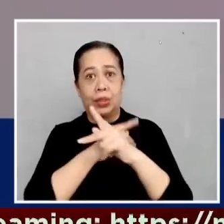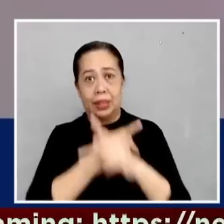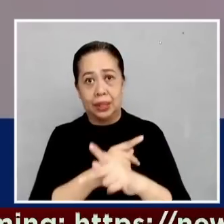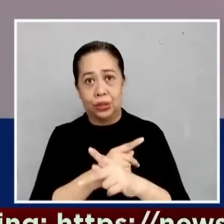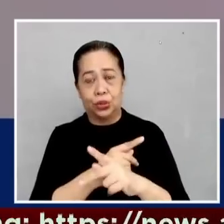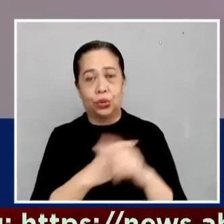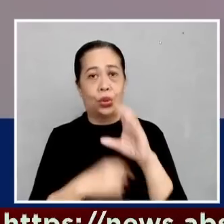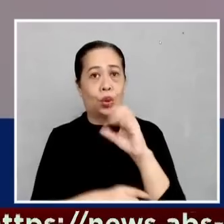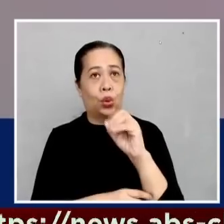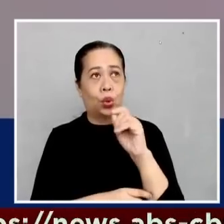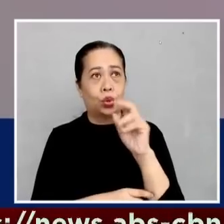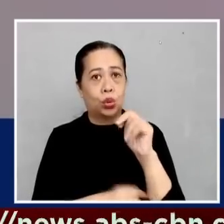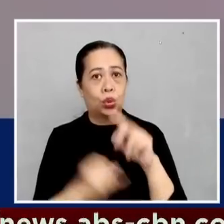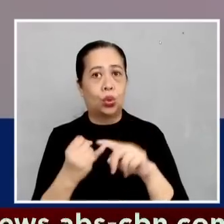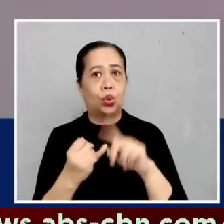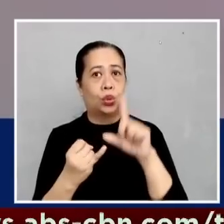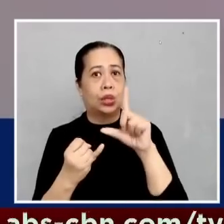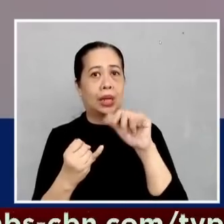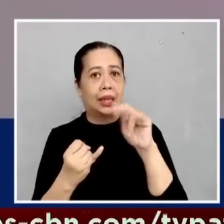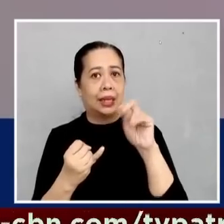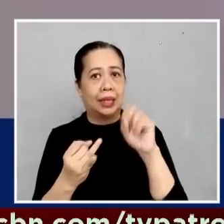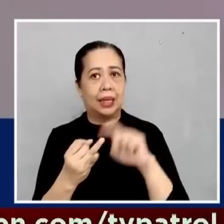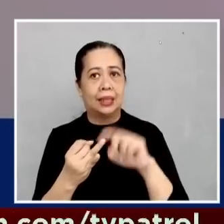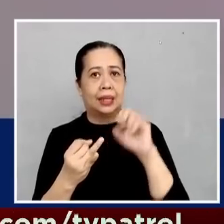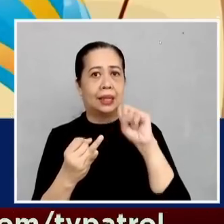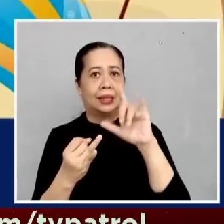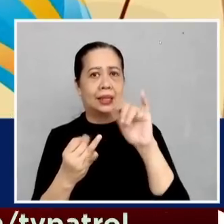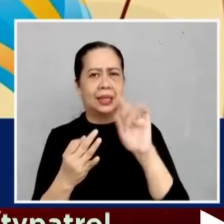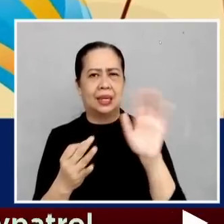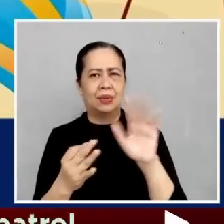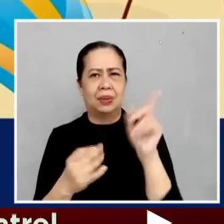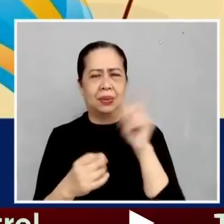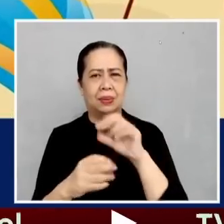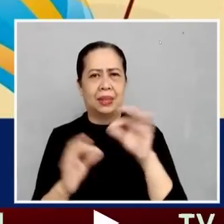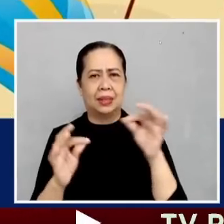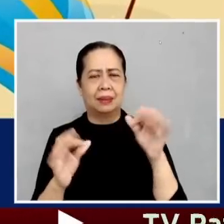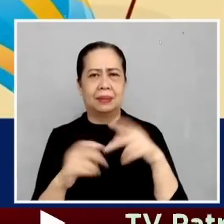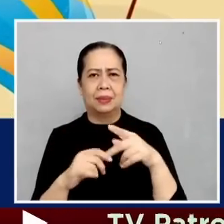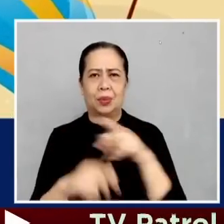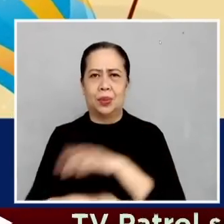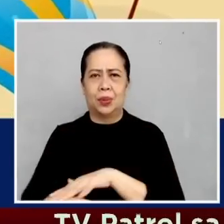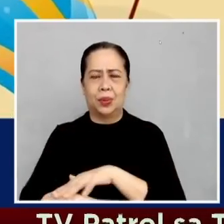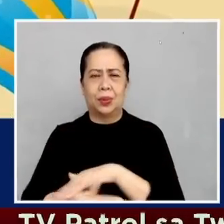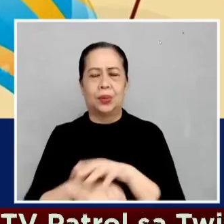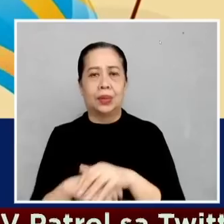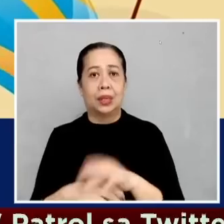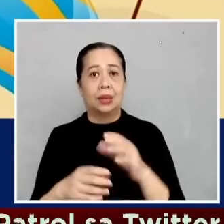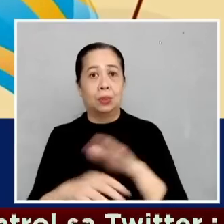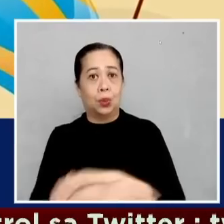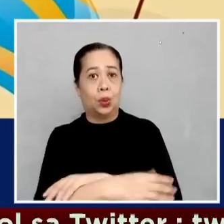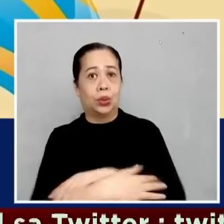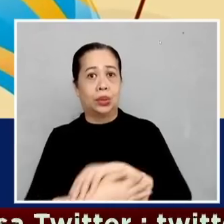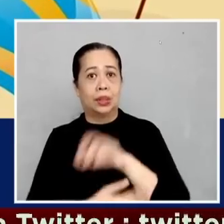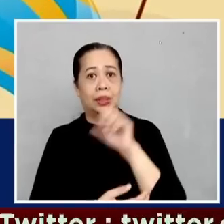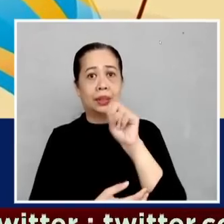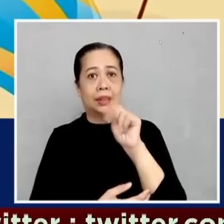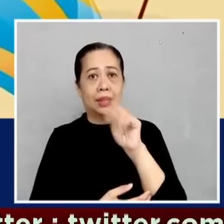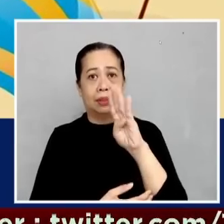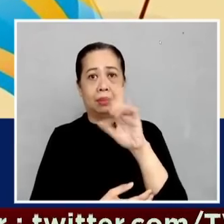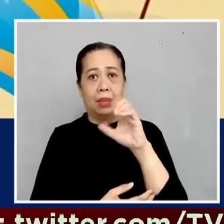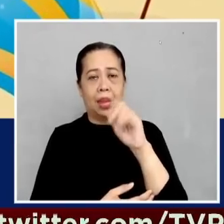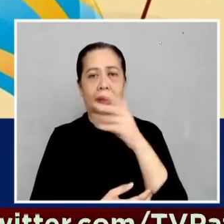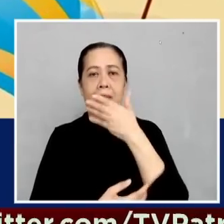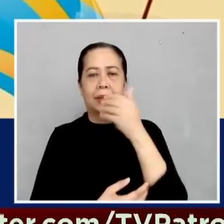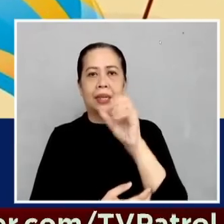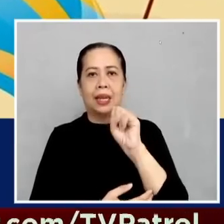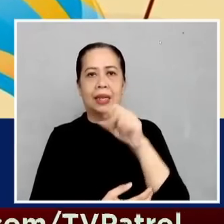cotton, linen, silk. We do not want po yung mga synthetic ones. Kung mag-a-apply ng sunblock, maiging mas mataas ang SPF